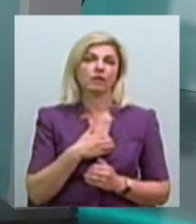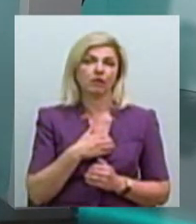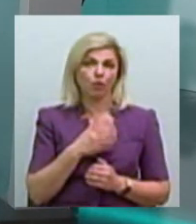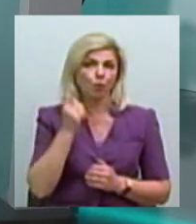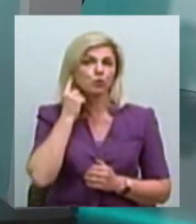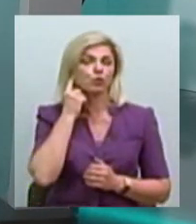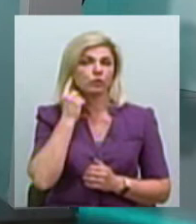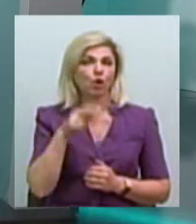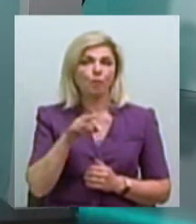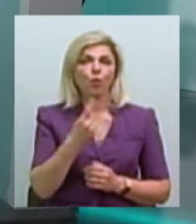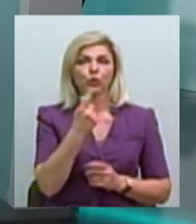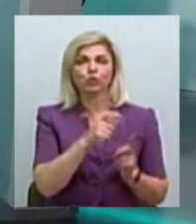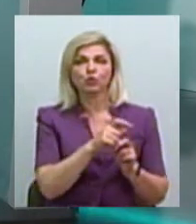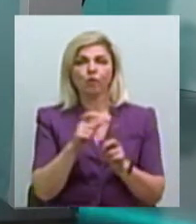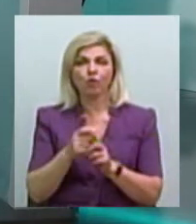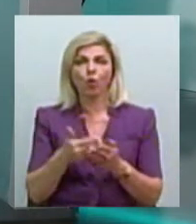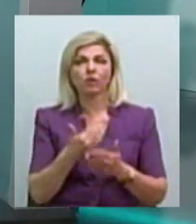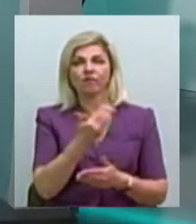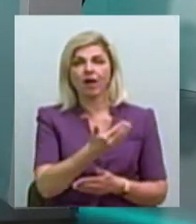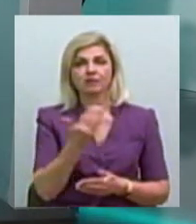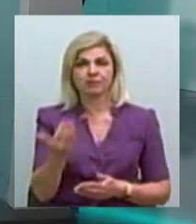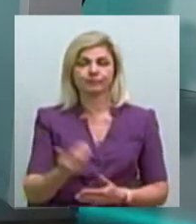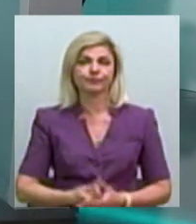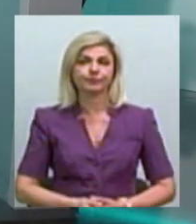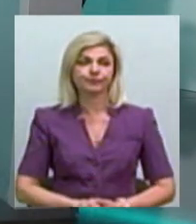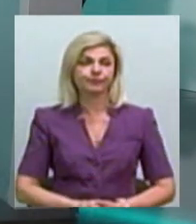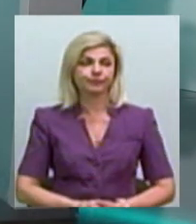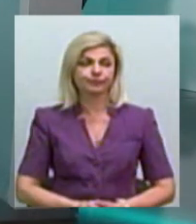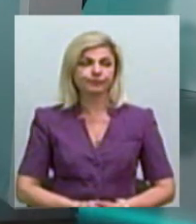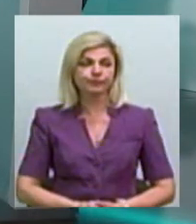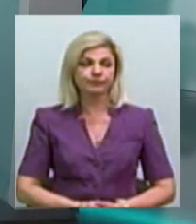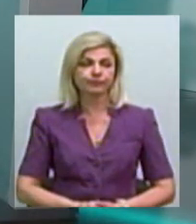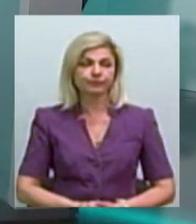почути по одному слову від вас, Віталій, від вас, Анатолій. Віталій, будь ласка.